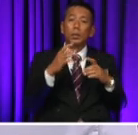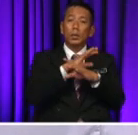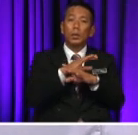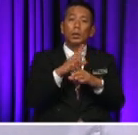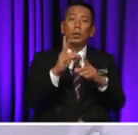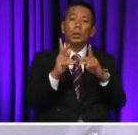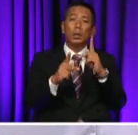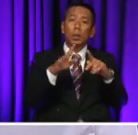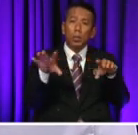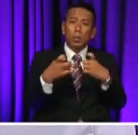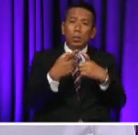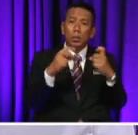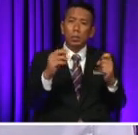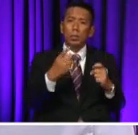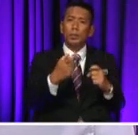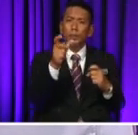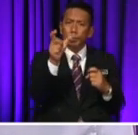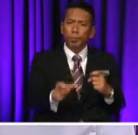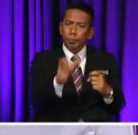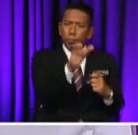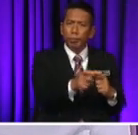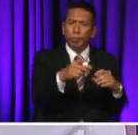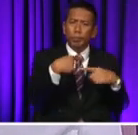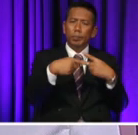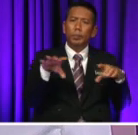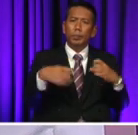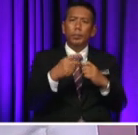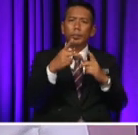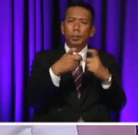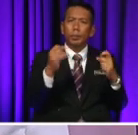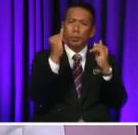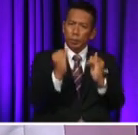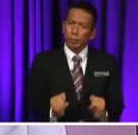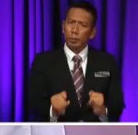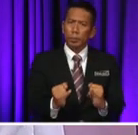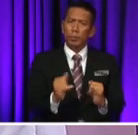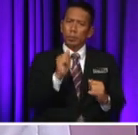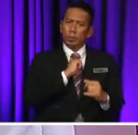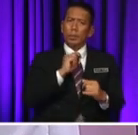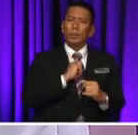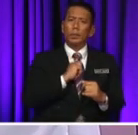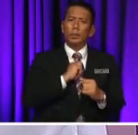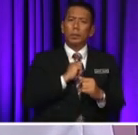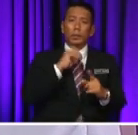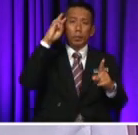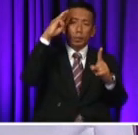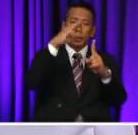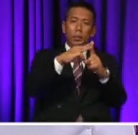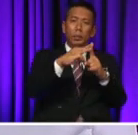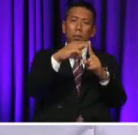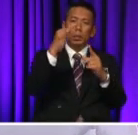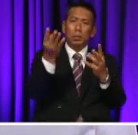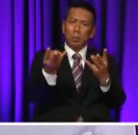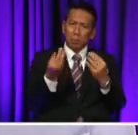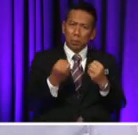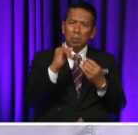keputusan secara seorang jadi bila kita buat keputusan secara individu secara bersendirian matlamat yang kita nak tuh